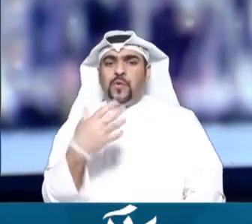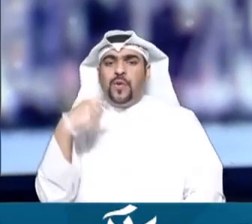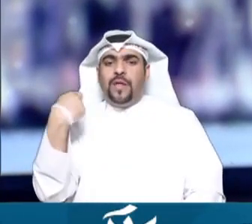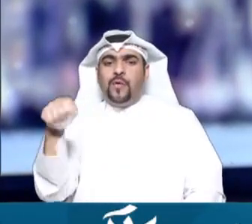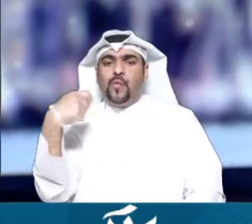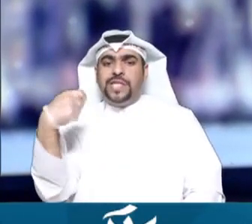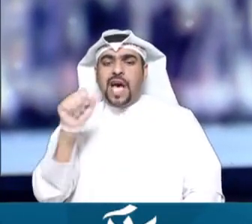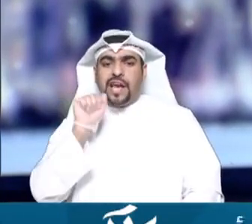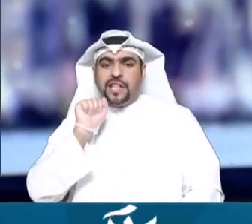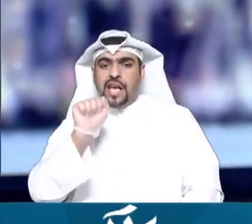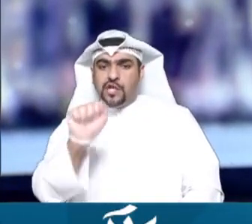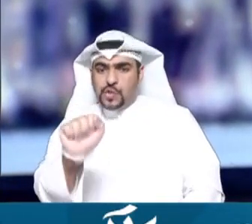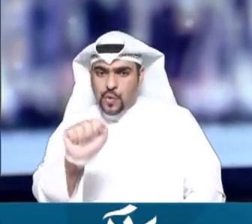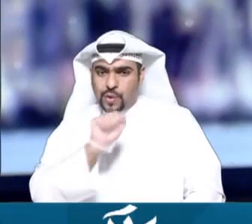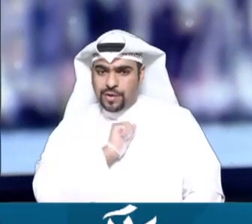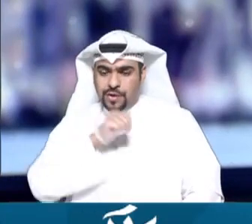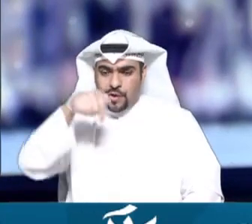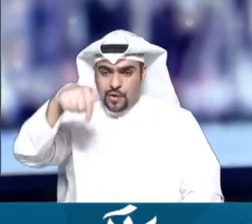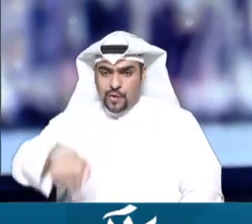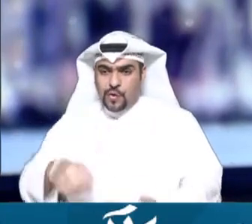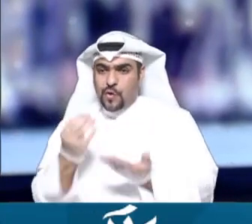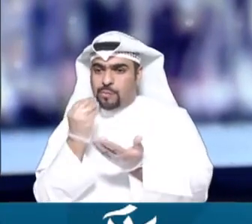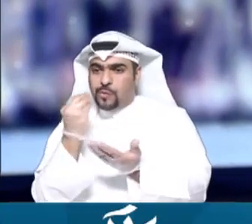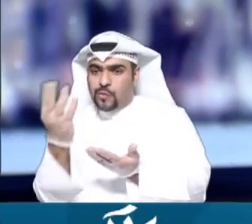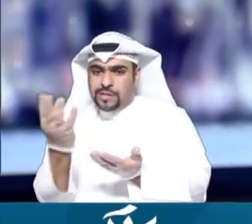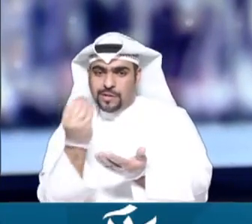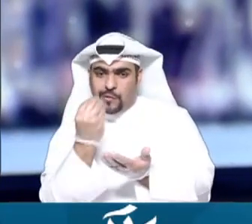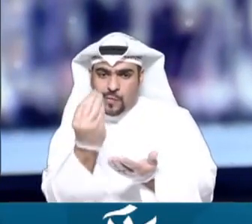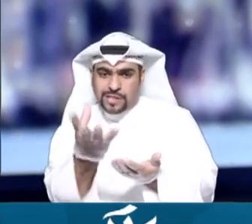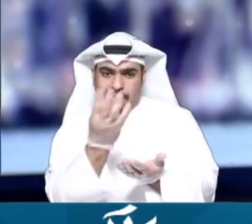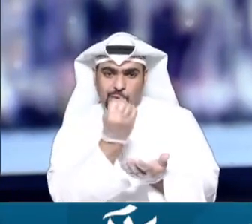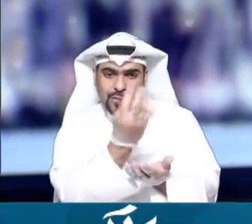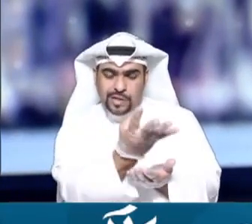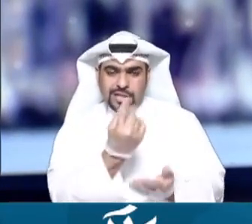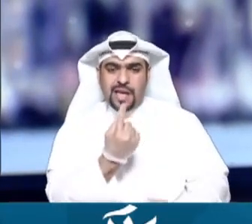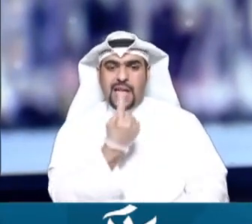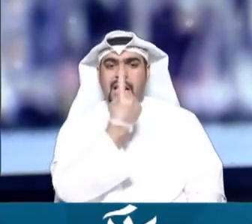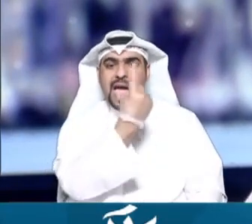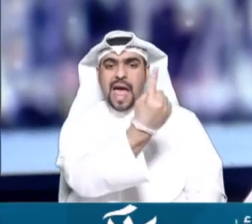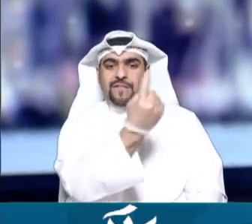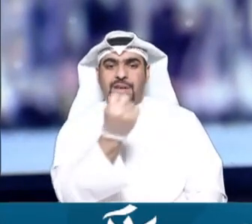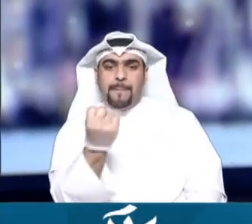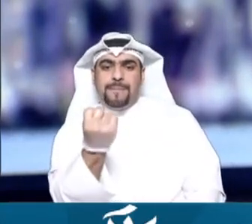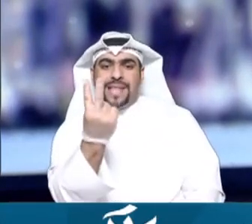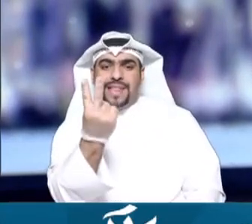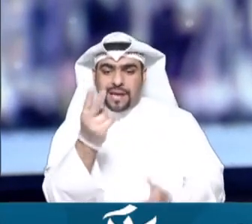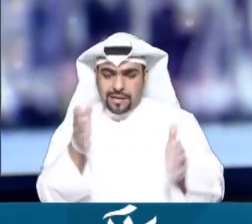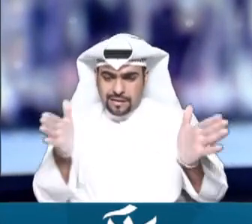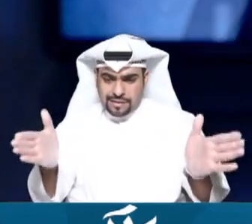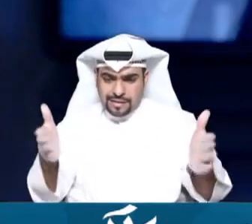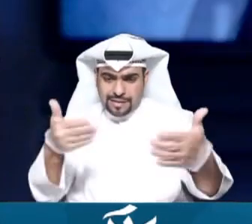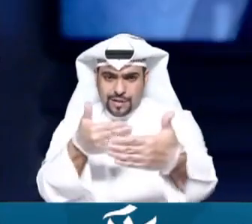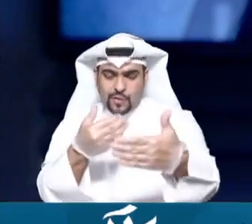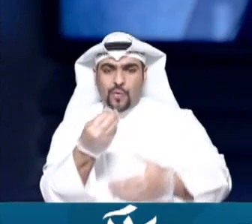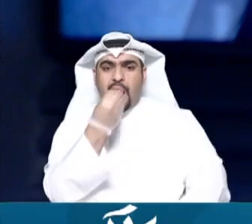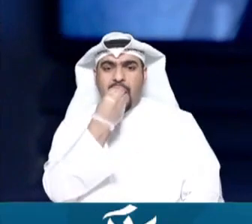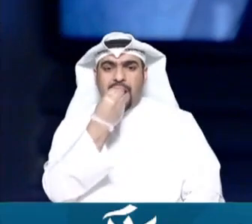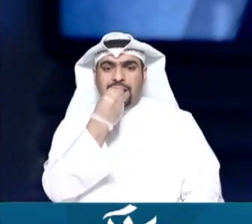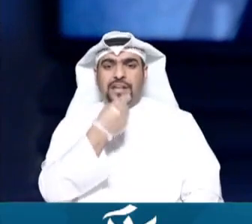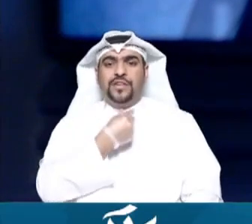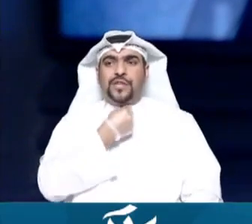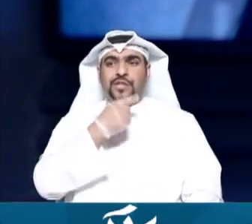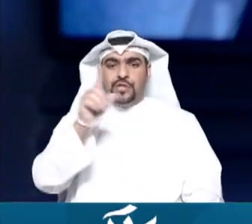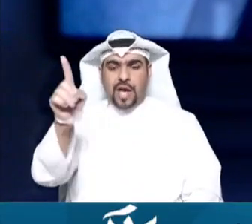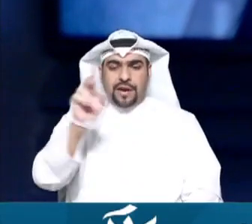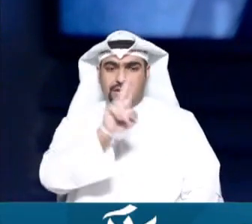وزعنا اكثر من 1288 سله غذائيه في مناطق محافظه الجهره كلها. شلون يتم التواصل